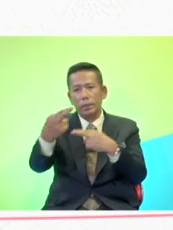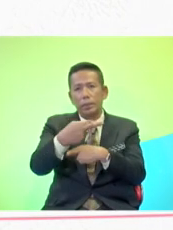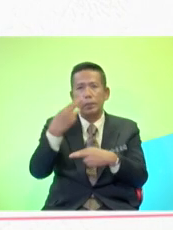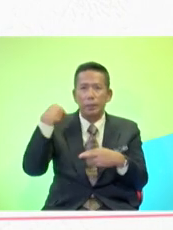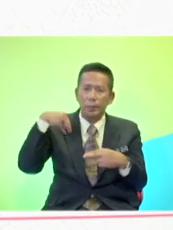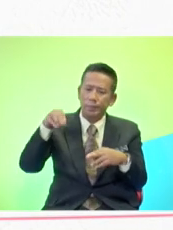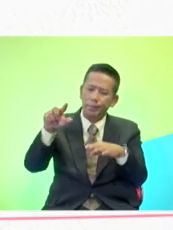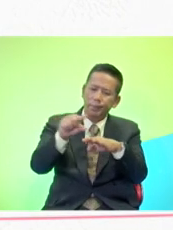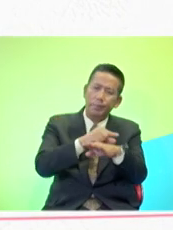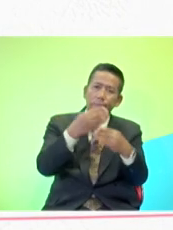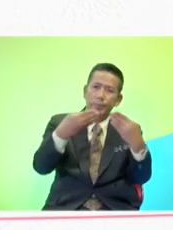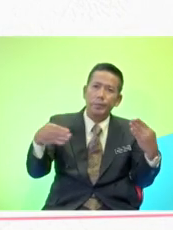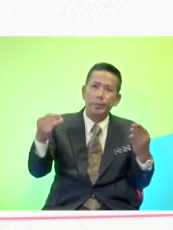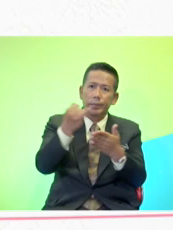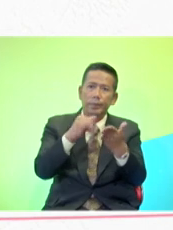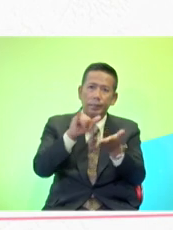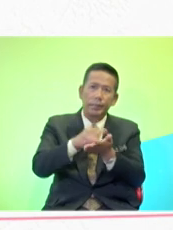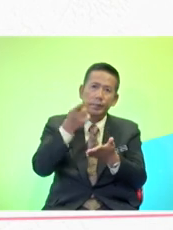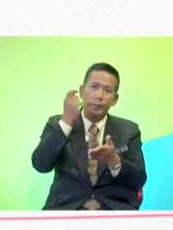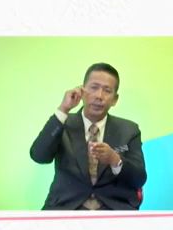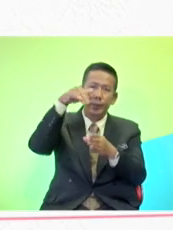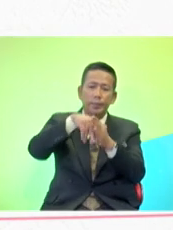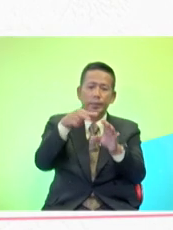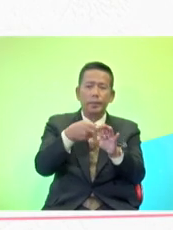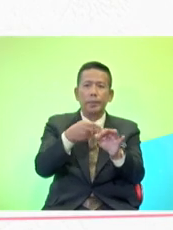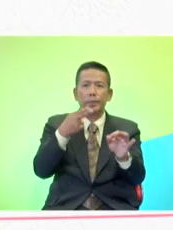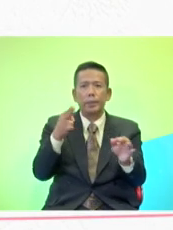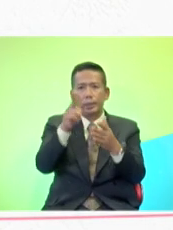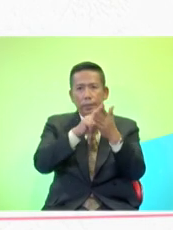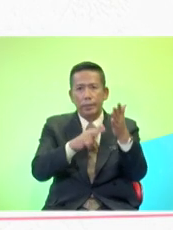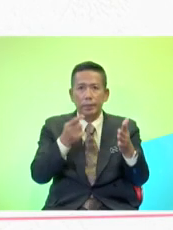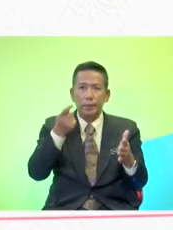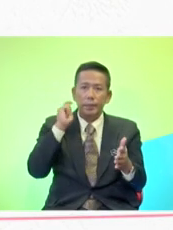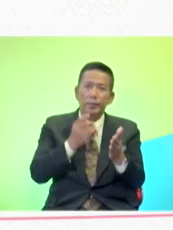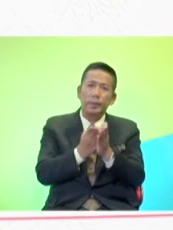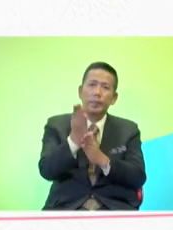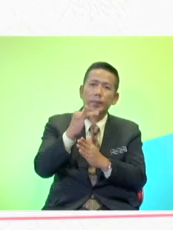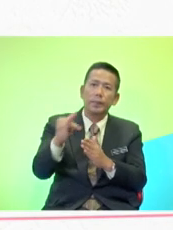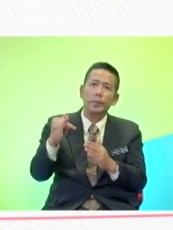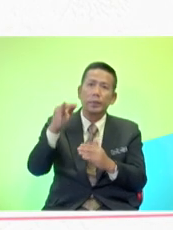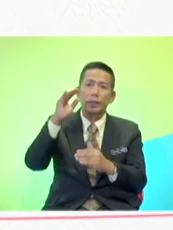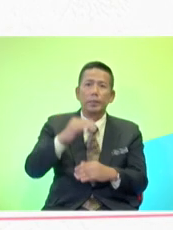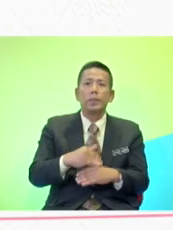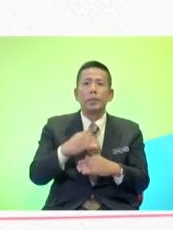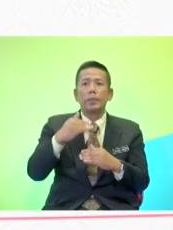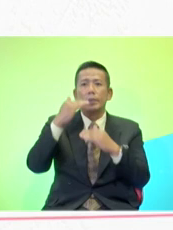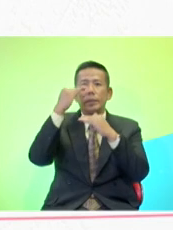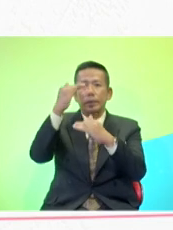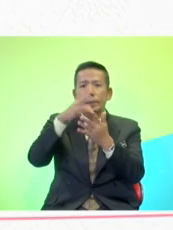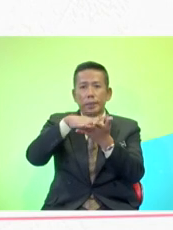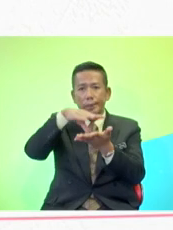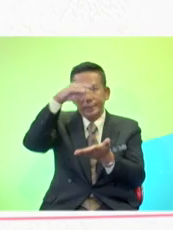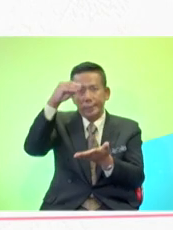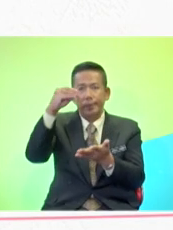aplikasikan bahasa seni itu tadi dalam penghasilan produk mereka itu tadi seterusnya pembelajaran yang akan murid-murid akan